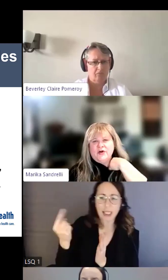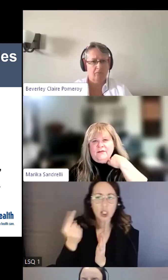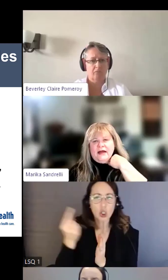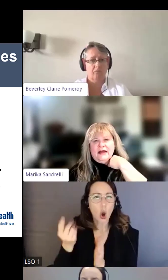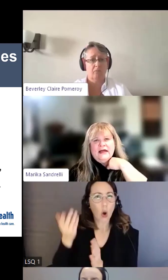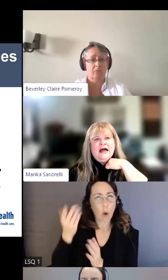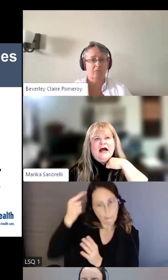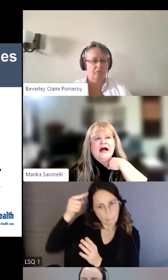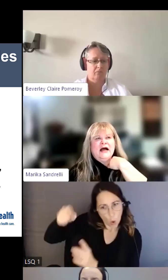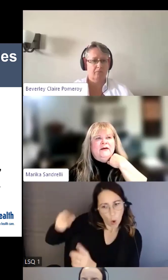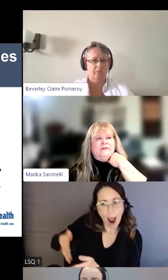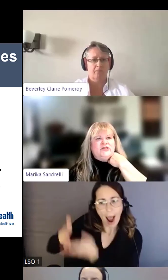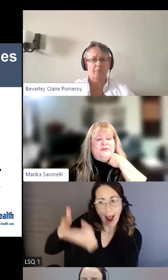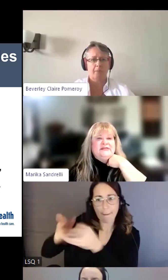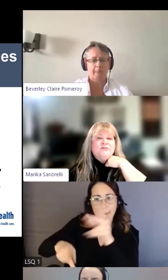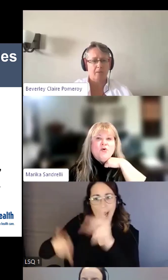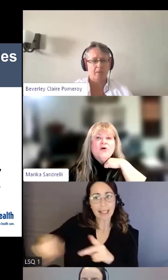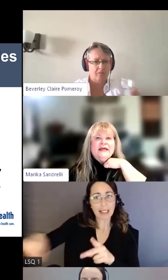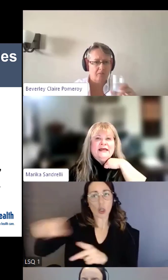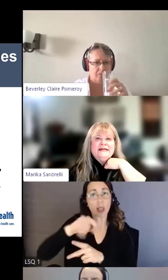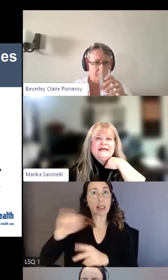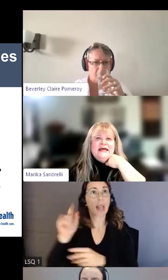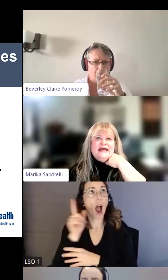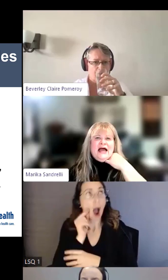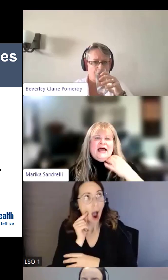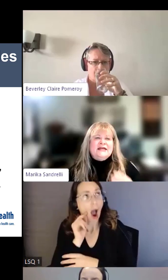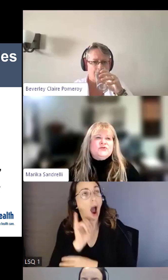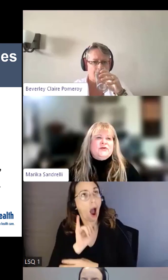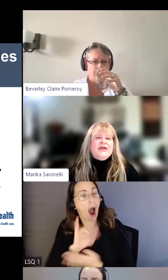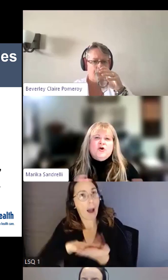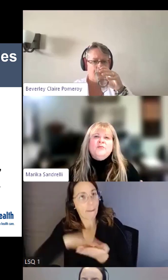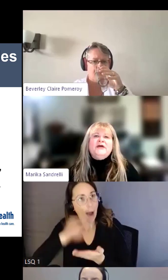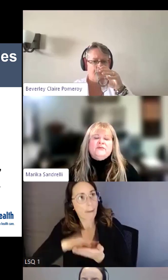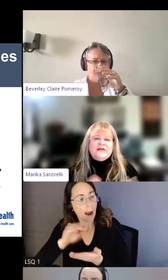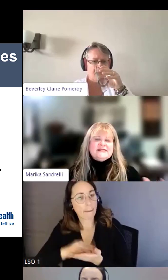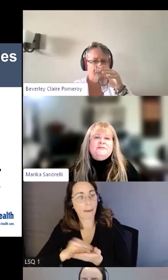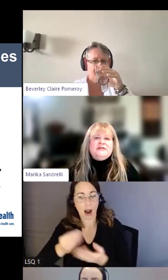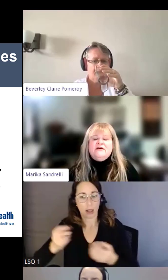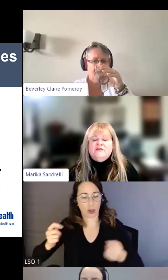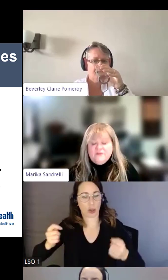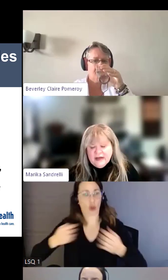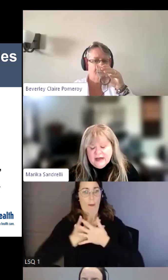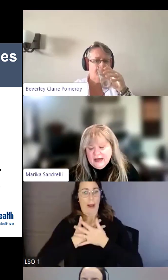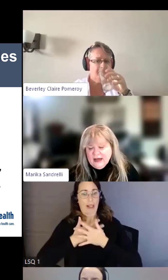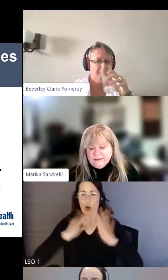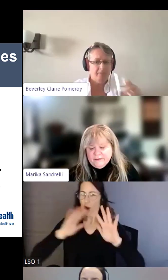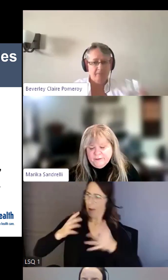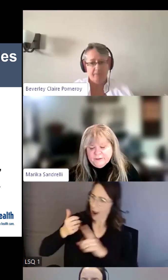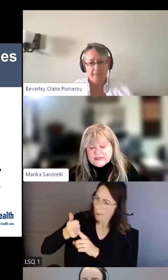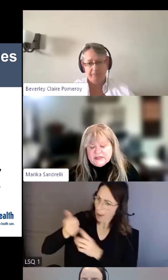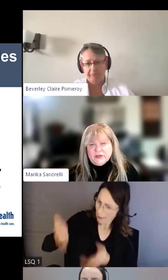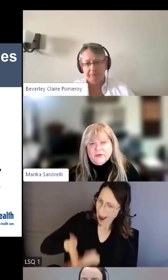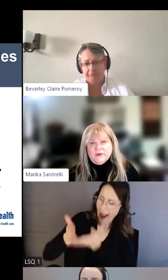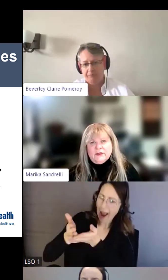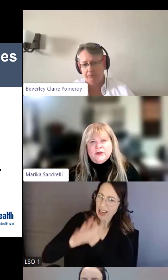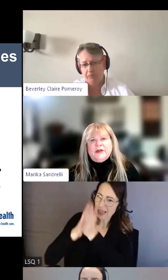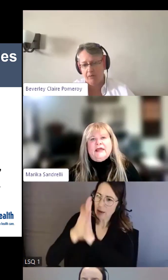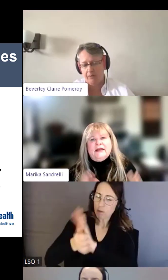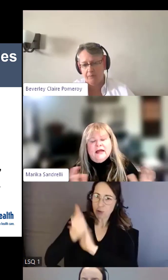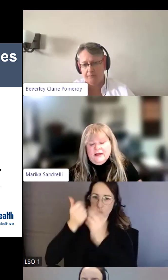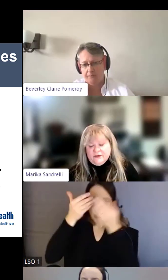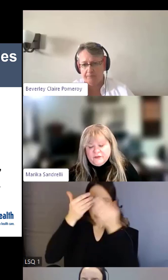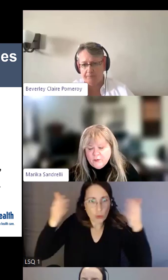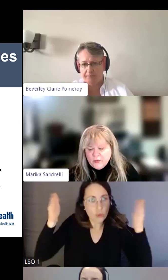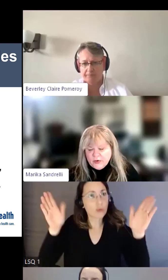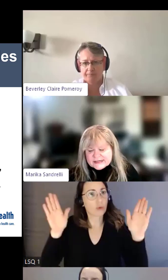bien, quelque chose qui pourrait les aider à devenir plus réceptifs, à soutenir mieux les autres et plus réceptifs pour justement